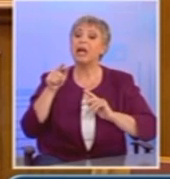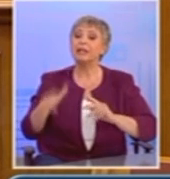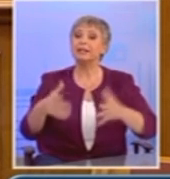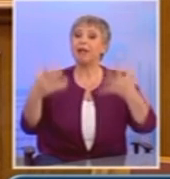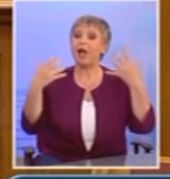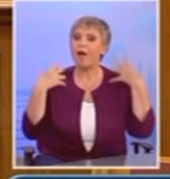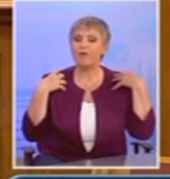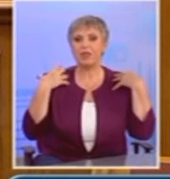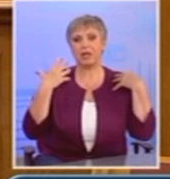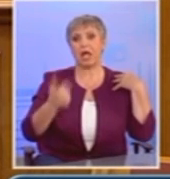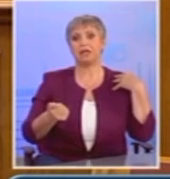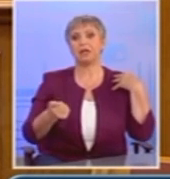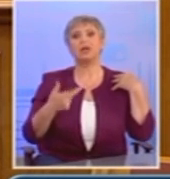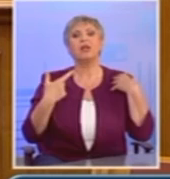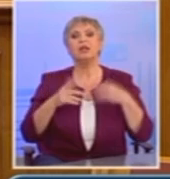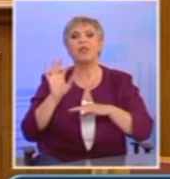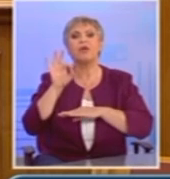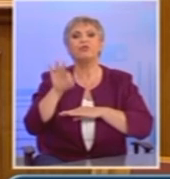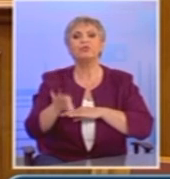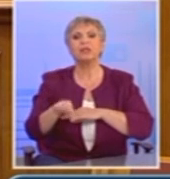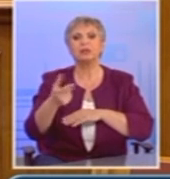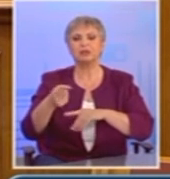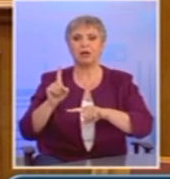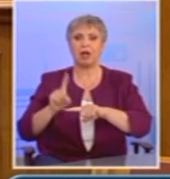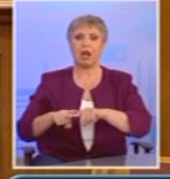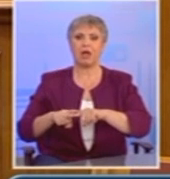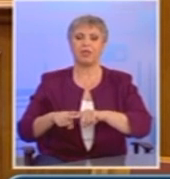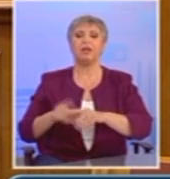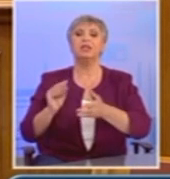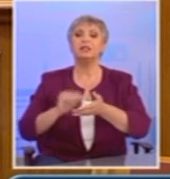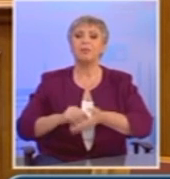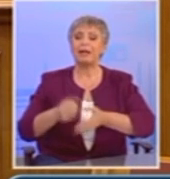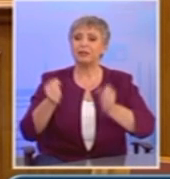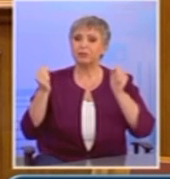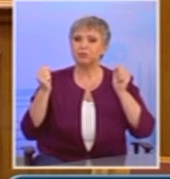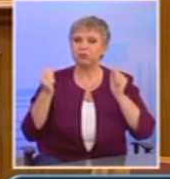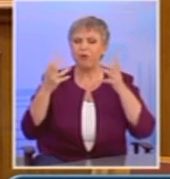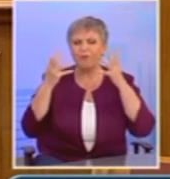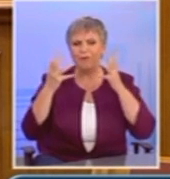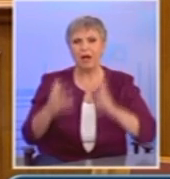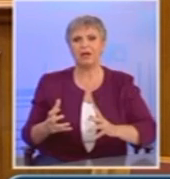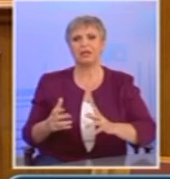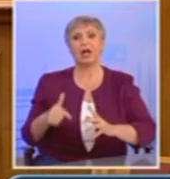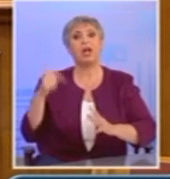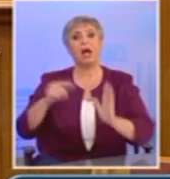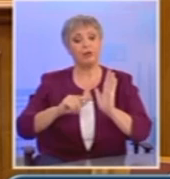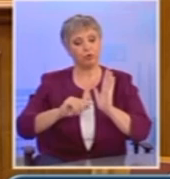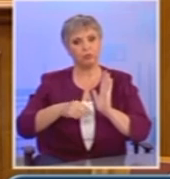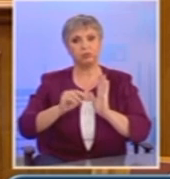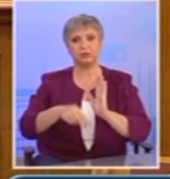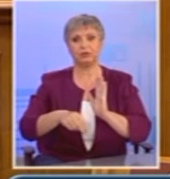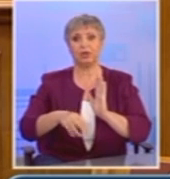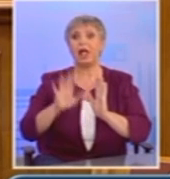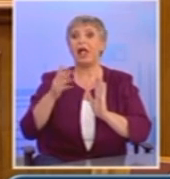που βρίσκεται η χώρα και για το δυσβάσταχτο κόστος αυτής της συμφωνίας. Δεν σας παραδίδουμε